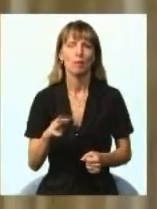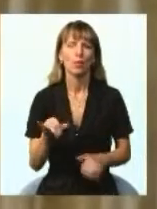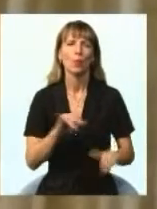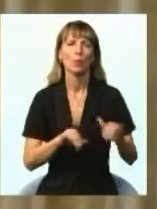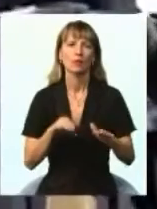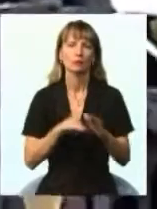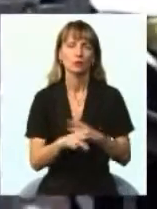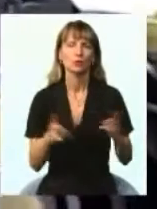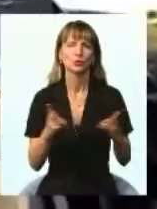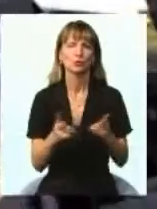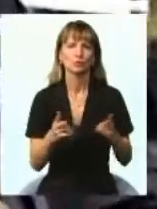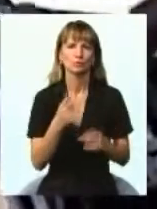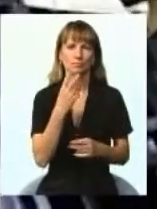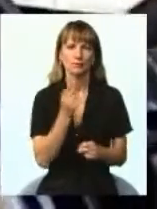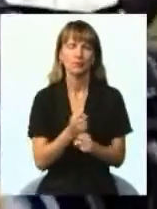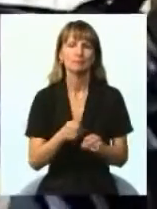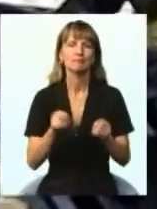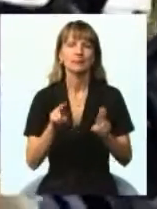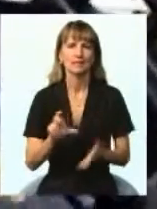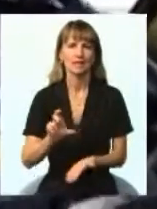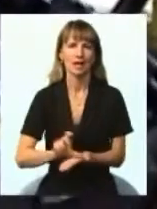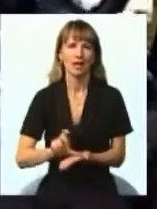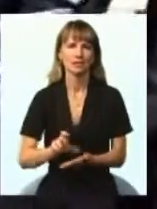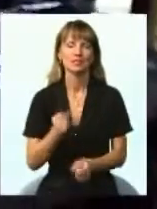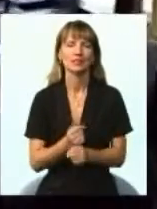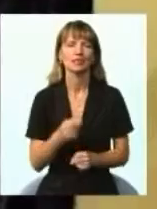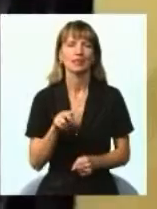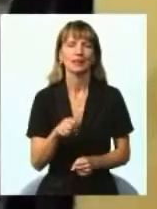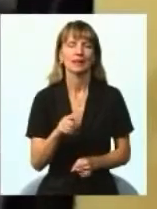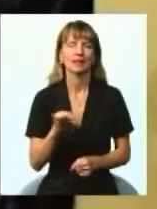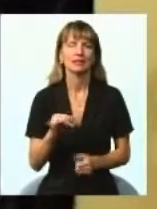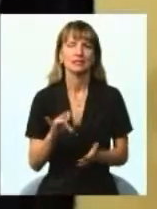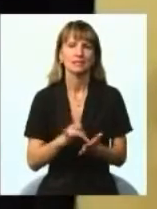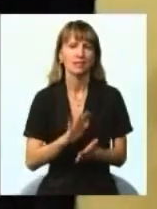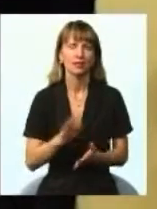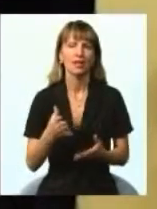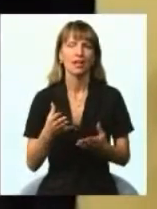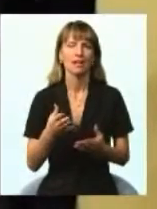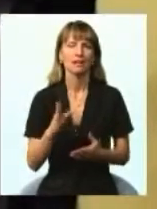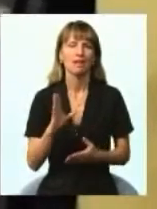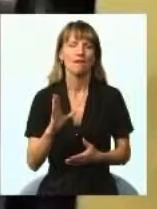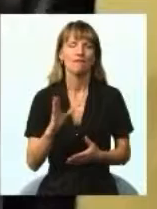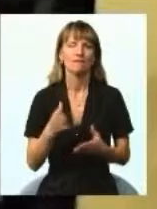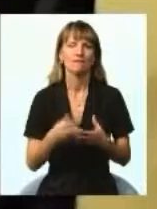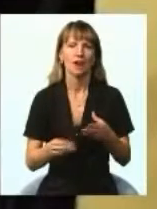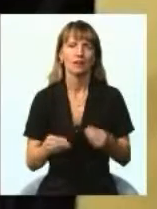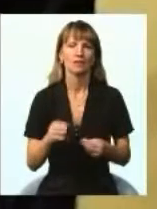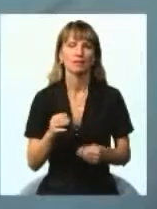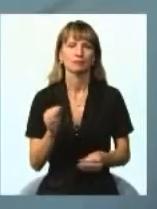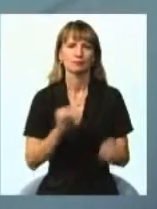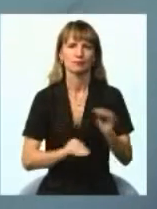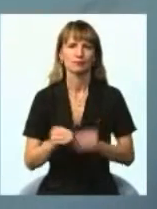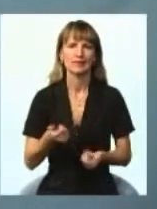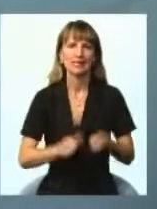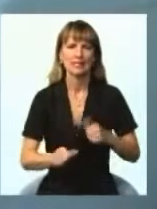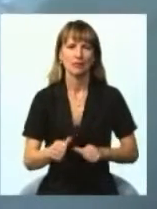класти, варто виготовити спеціальні стаканчики. Створюють їх не зі скла, а з вафель. Для цього замішують тісто, викладають